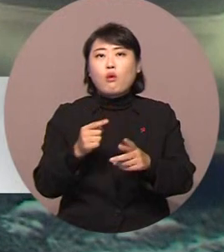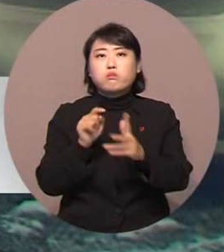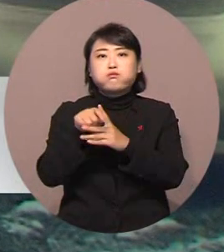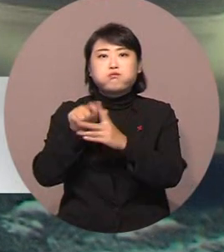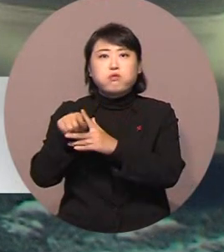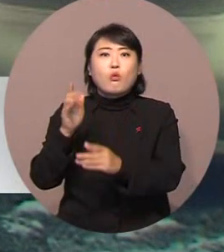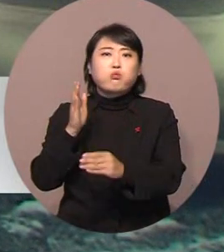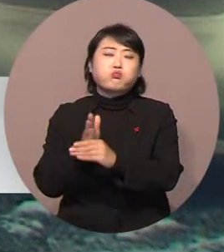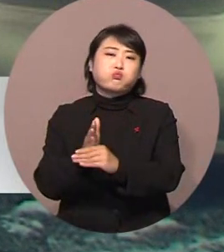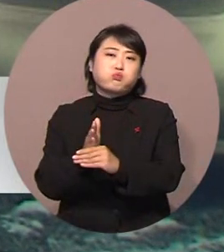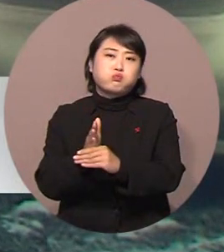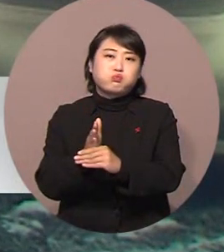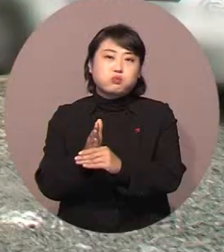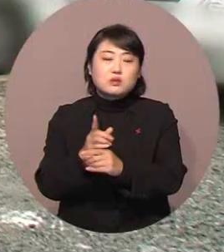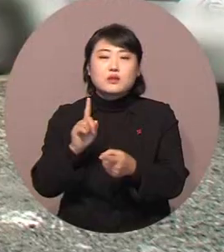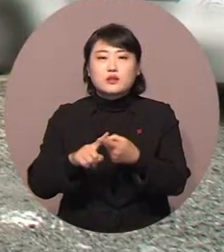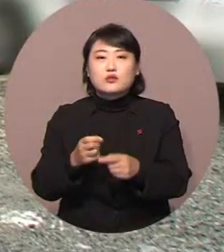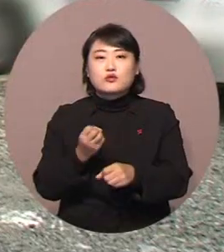단독보도입니다